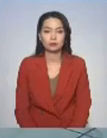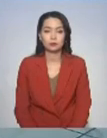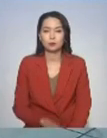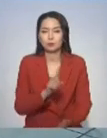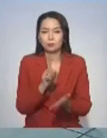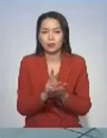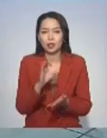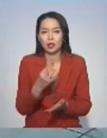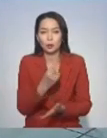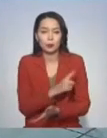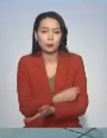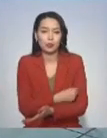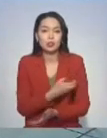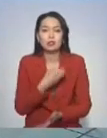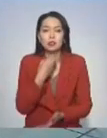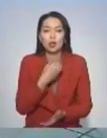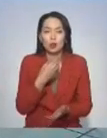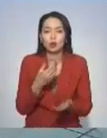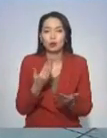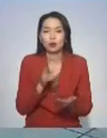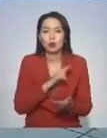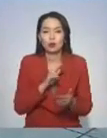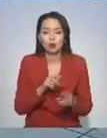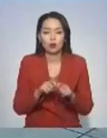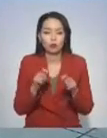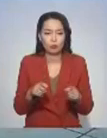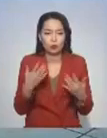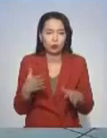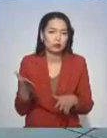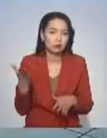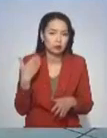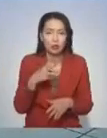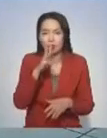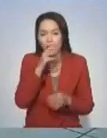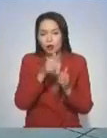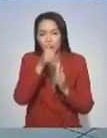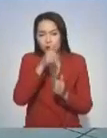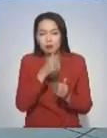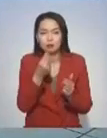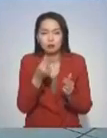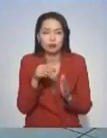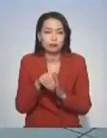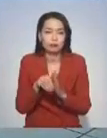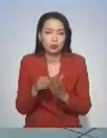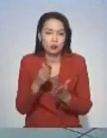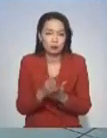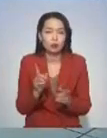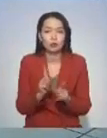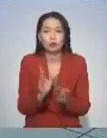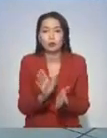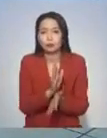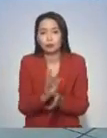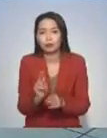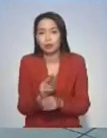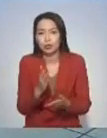Міндетті әлеуметтік медициналық сақтандыру жүйесі іске қосылғанына біраз жыл болды. Жалақыдан ай сайын ақша аударылады, есесіне тегін емделесің. Бірақ